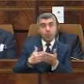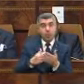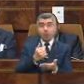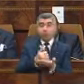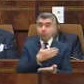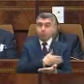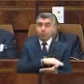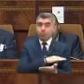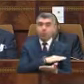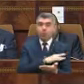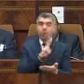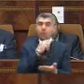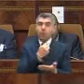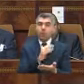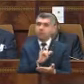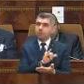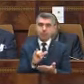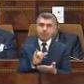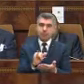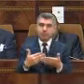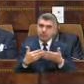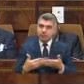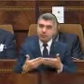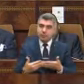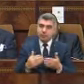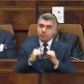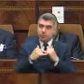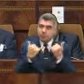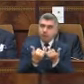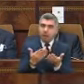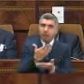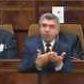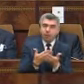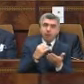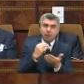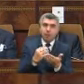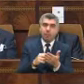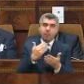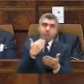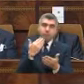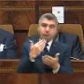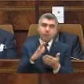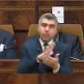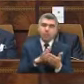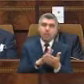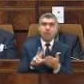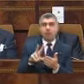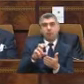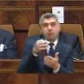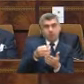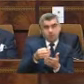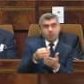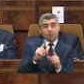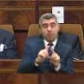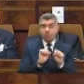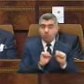للحكومة الحالية، هذا ورش وطني جماعي واجتماعي، والفساد إذا كان فساد فهو بنية، كنقول بنية